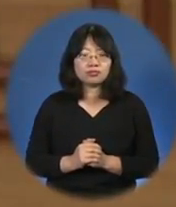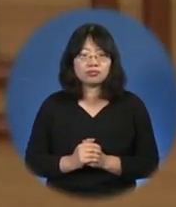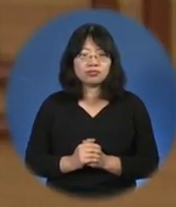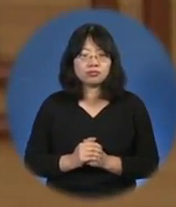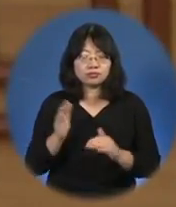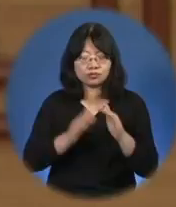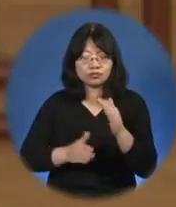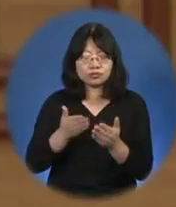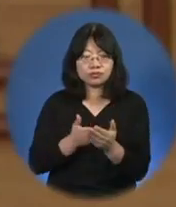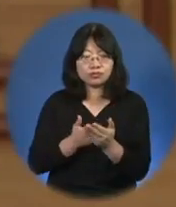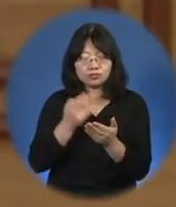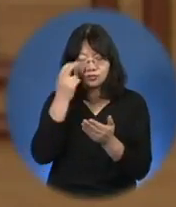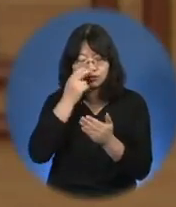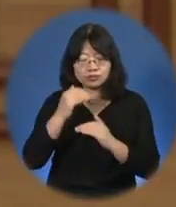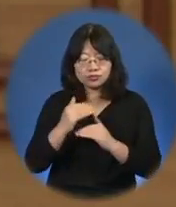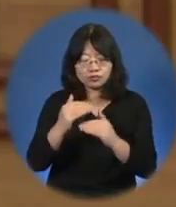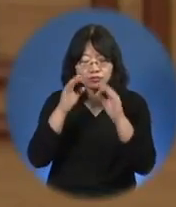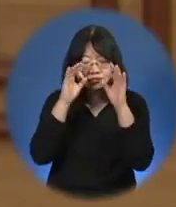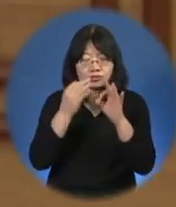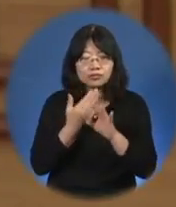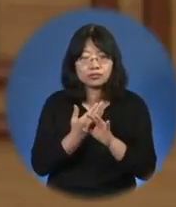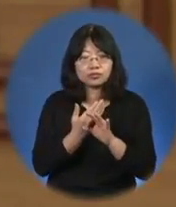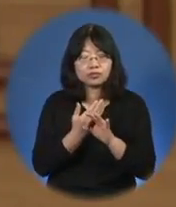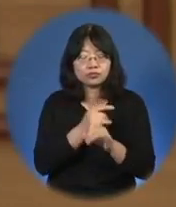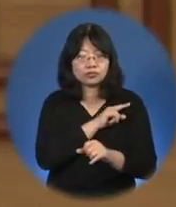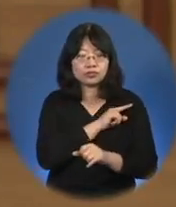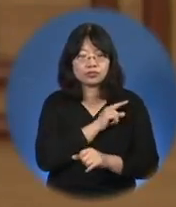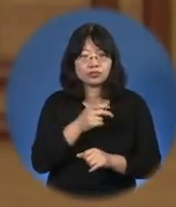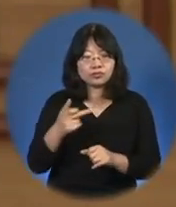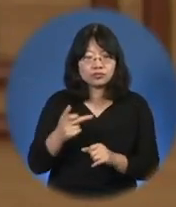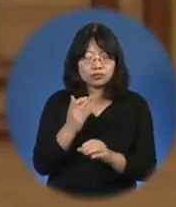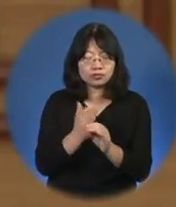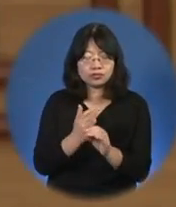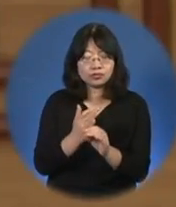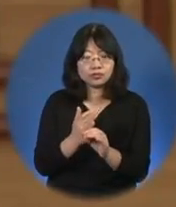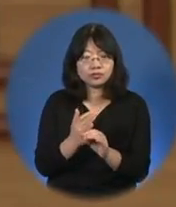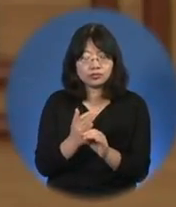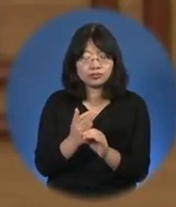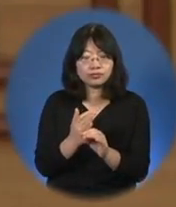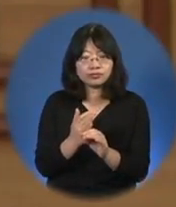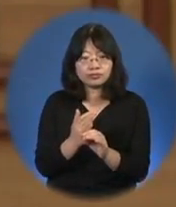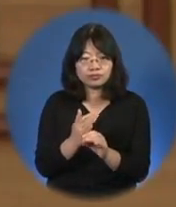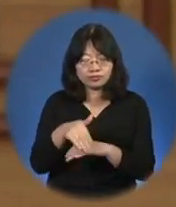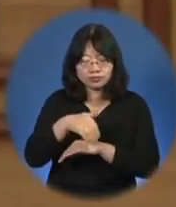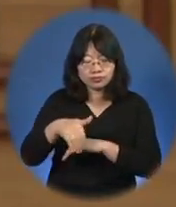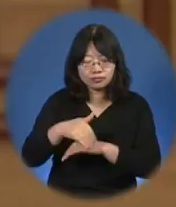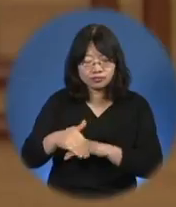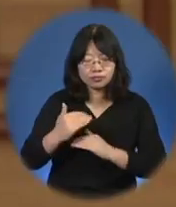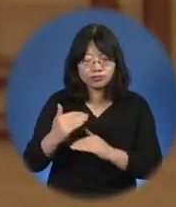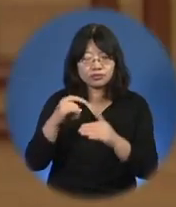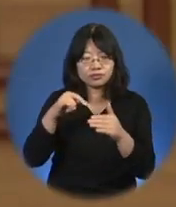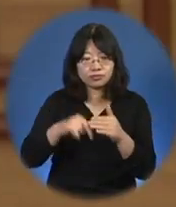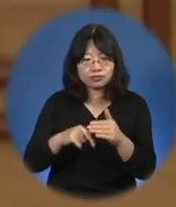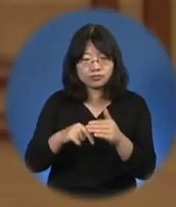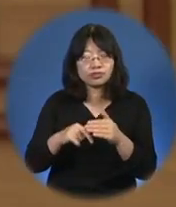그 공론조사 과정에서 사실은 제일 크게 핵심적으로 설계하는